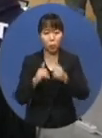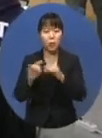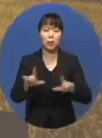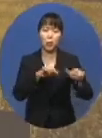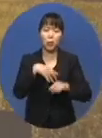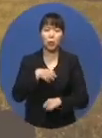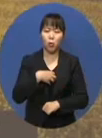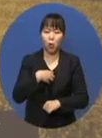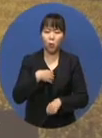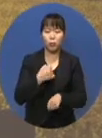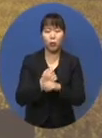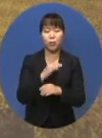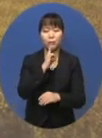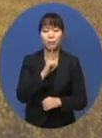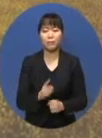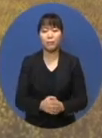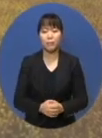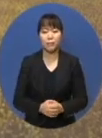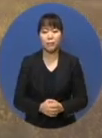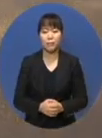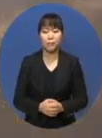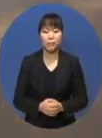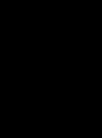위협받고 있다고 주장했습니다